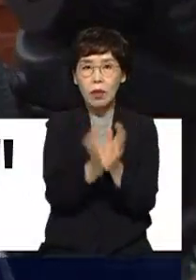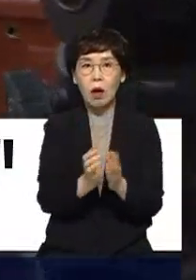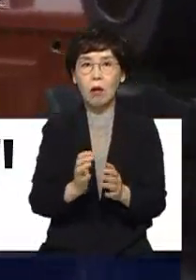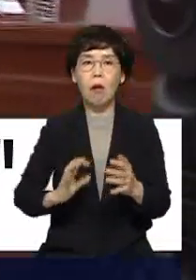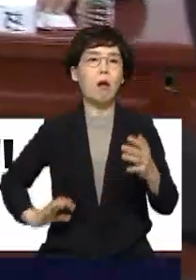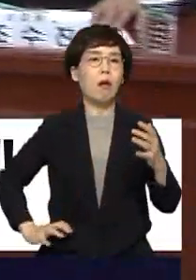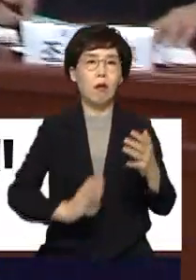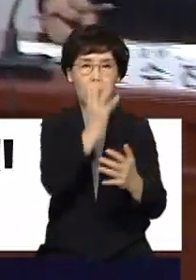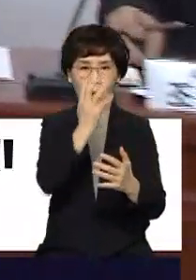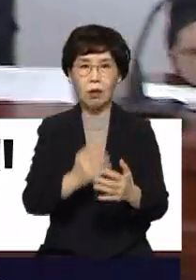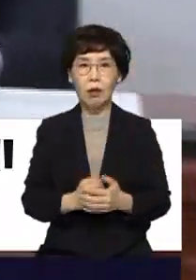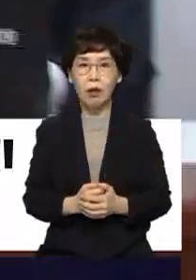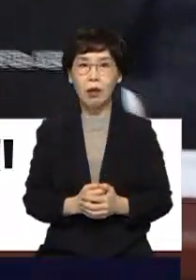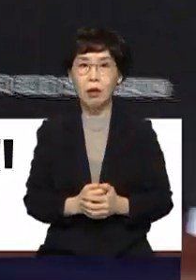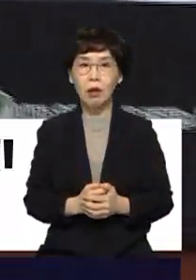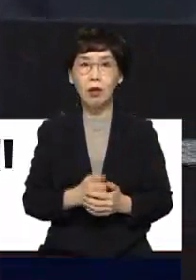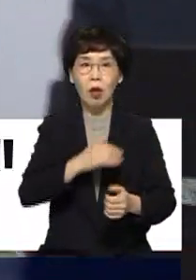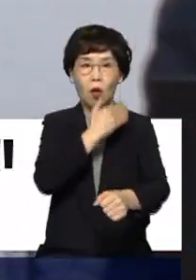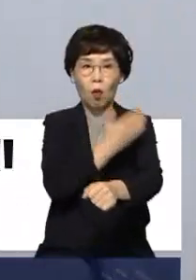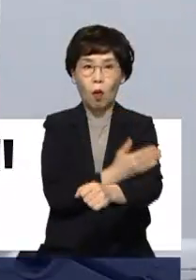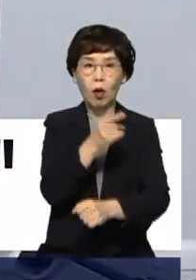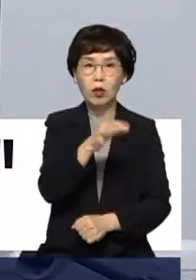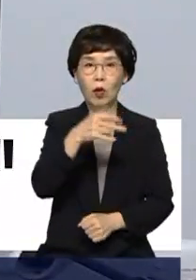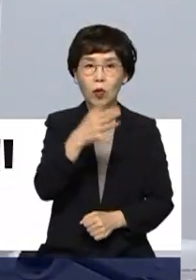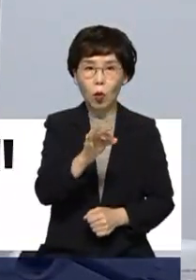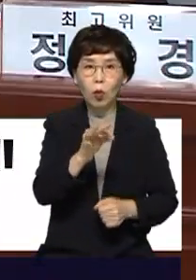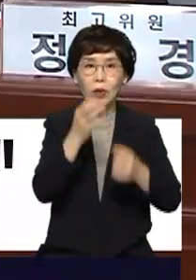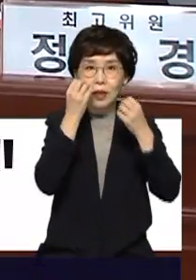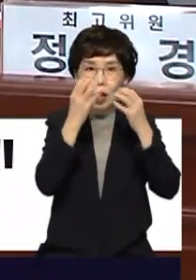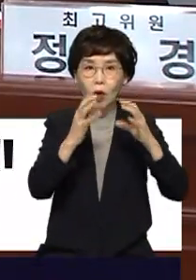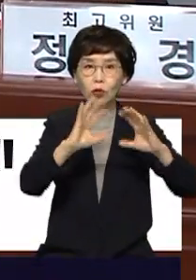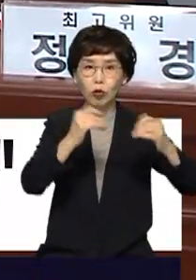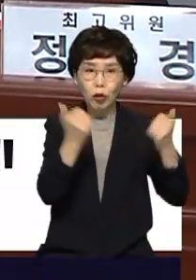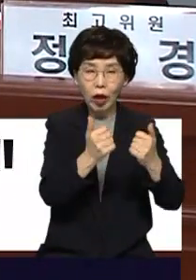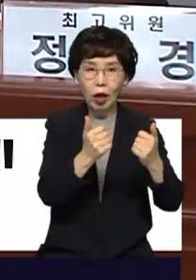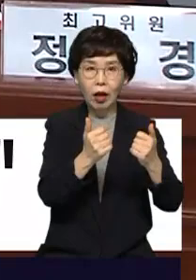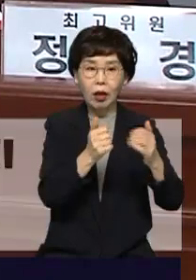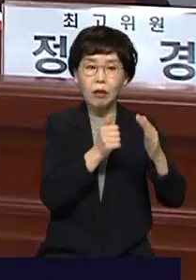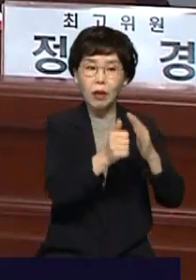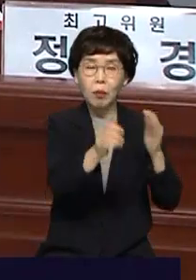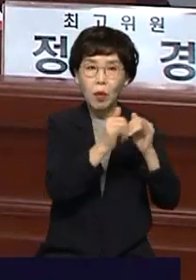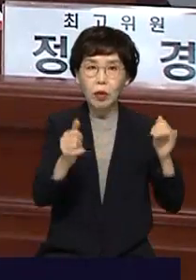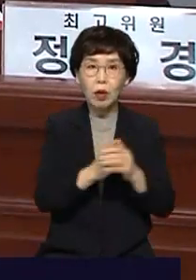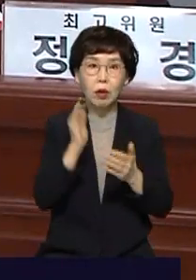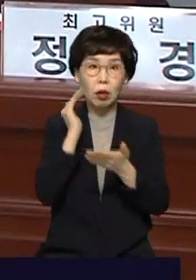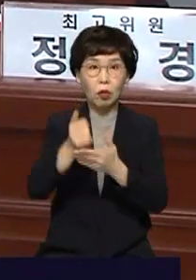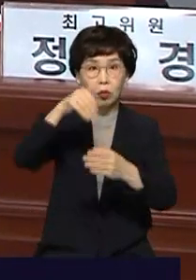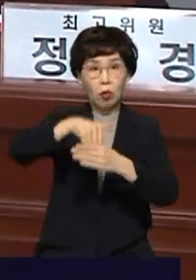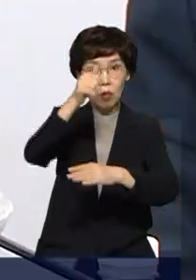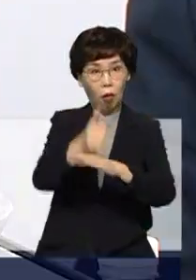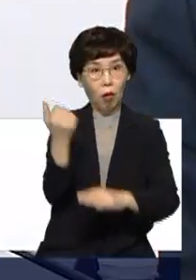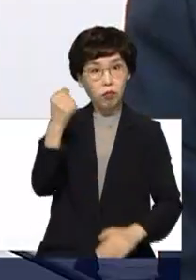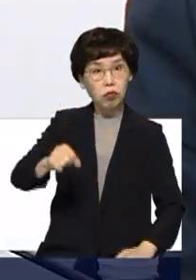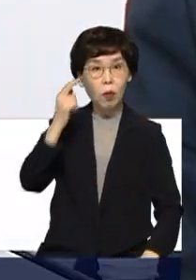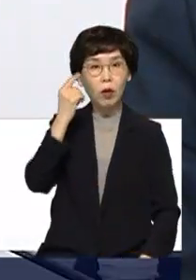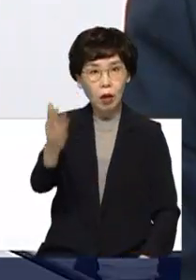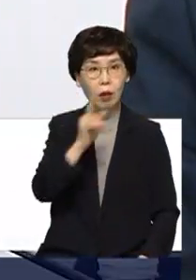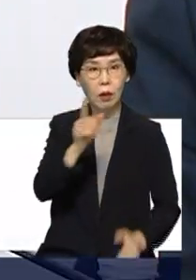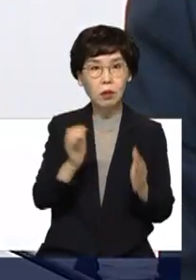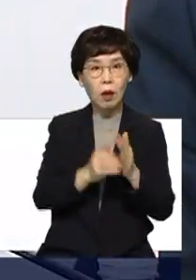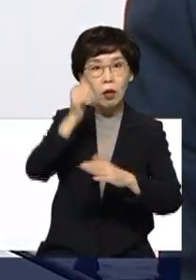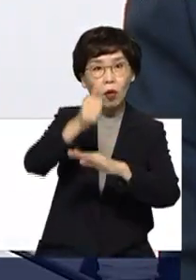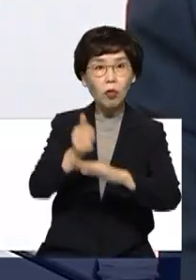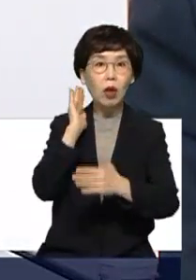격하게 반발했습니다. 권성동 신임 원내대표는 대선 불복 의도냐고 발끈했습니다. 결국